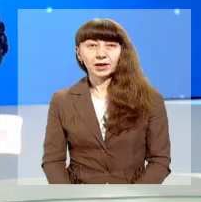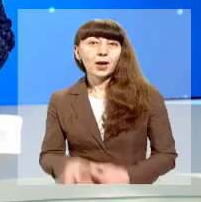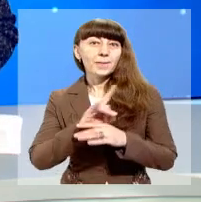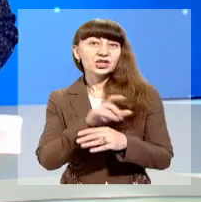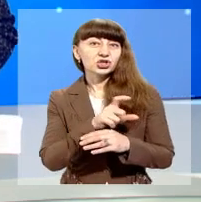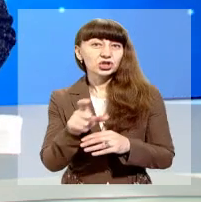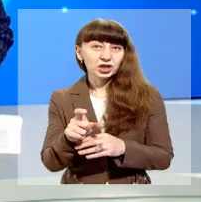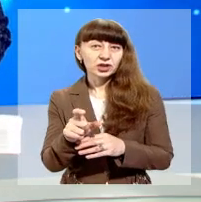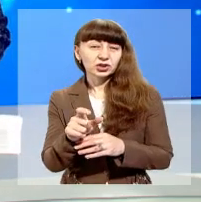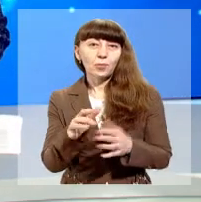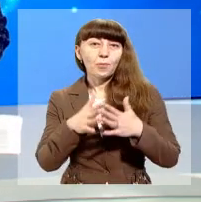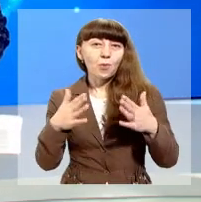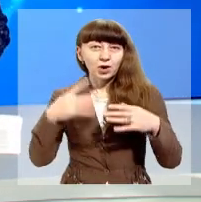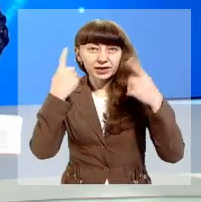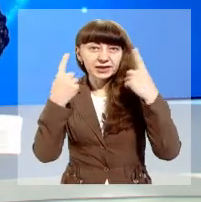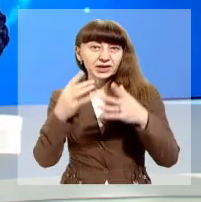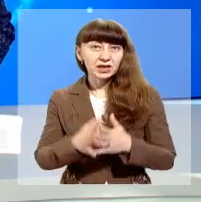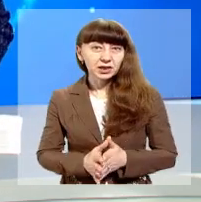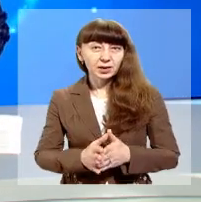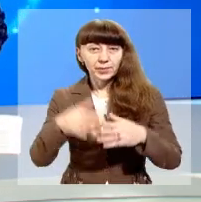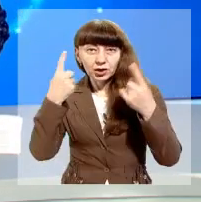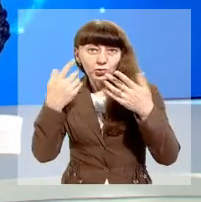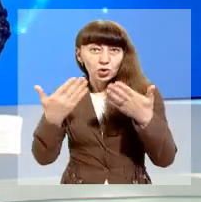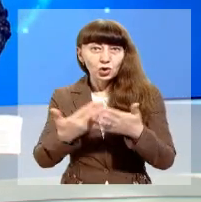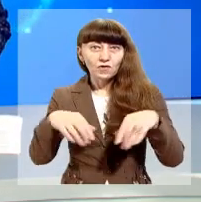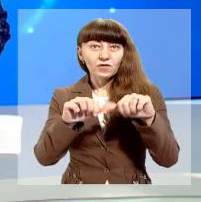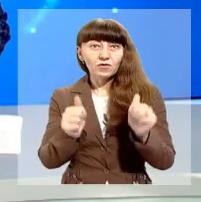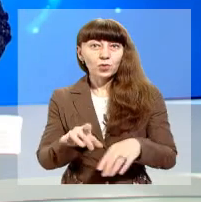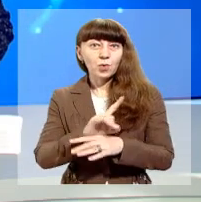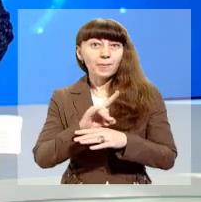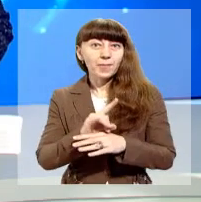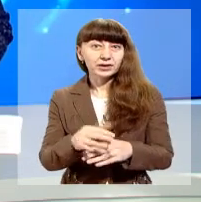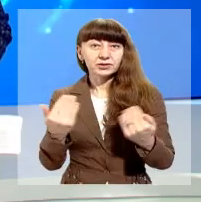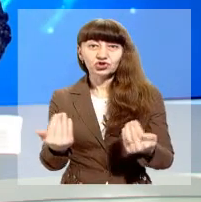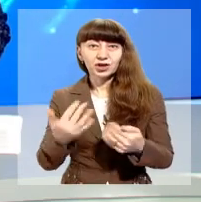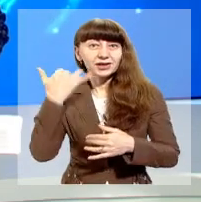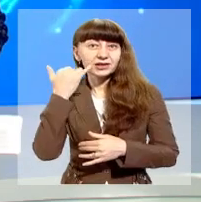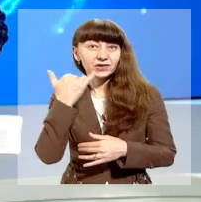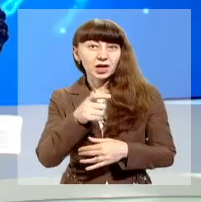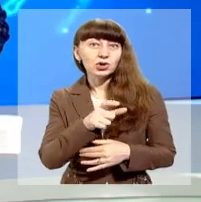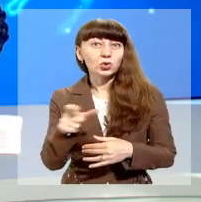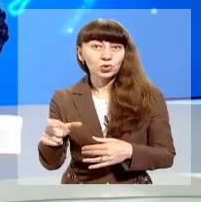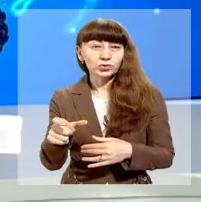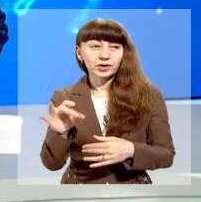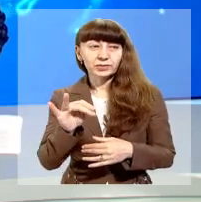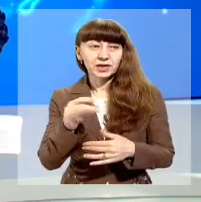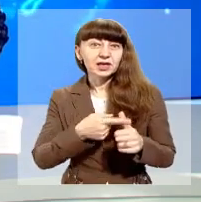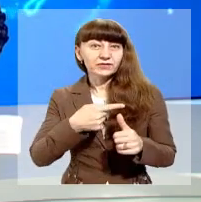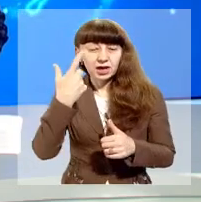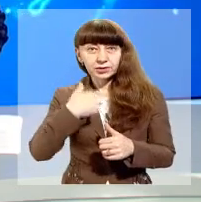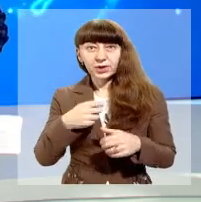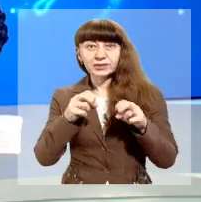Мошенники становятся более изобретательными. Они придумали новую схему обмана. Теперь они звонят гражданам и